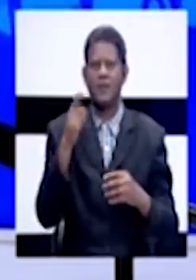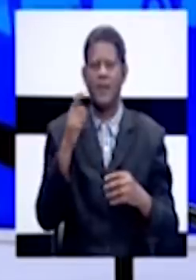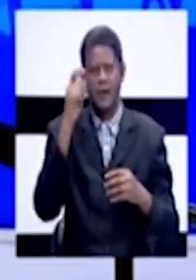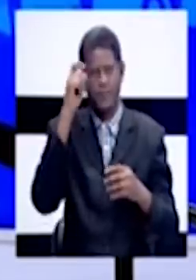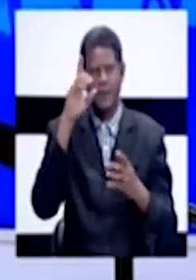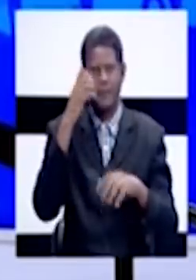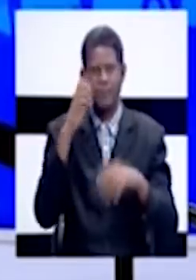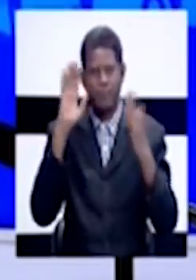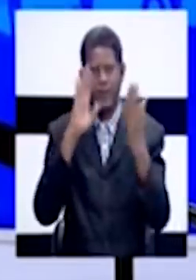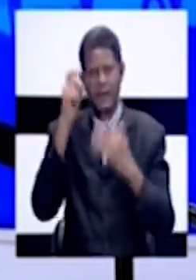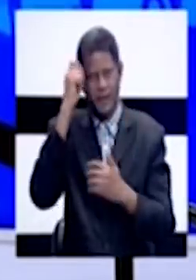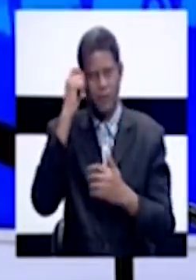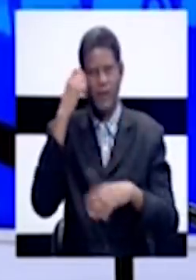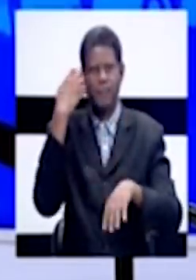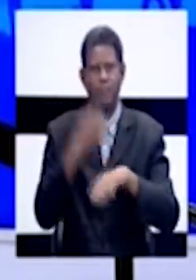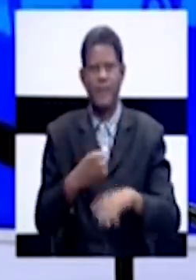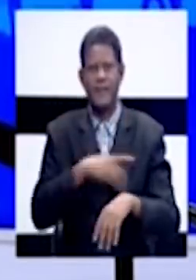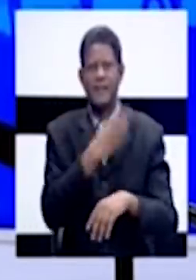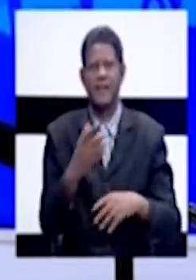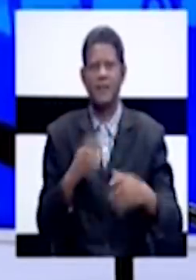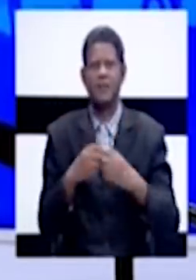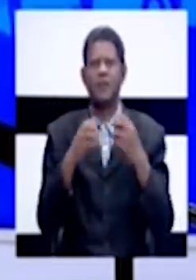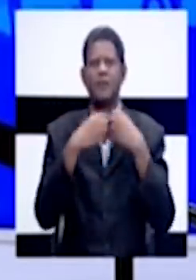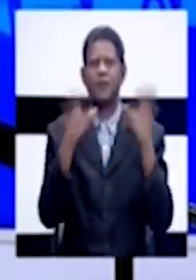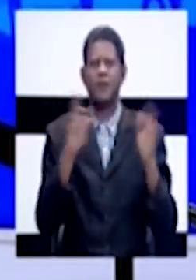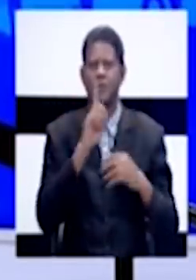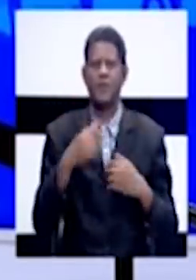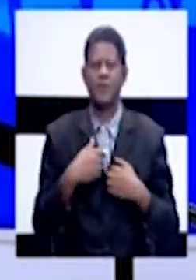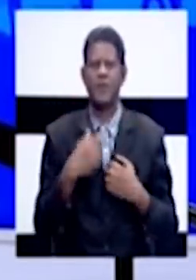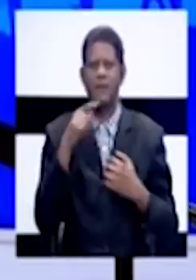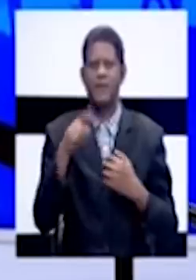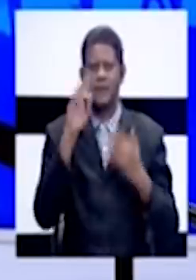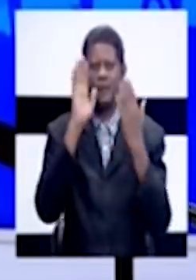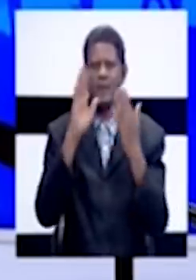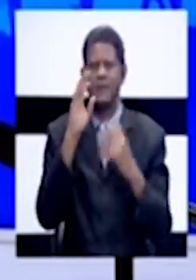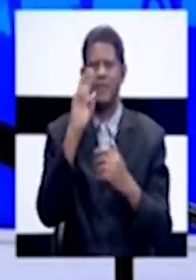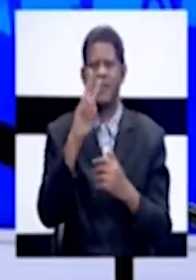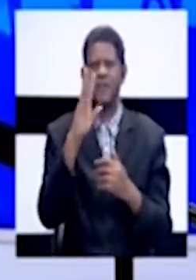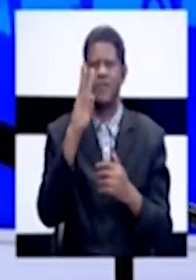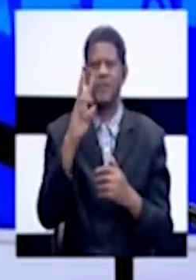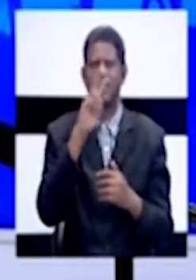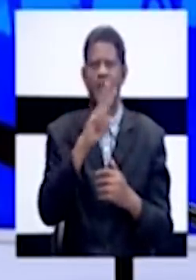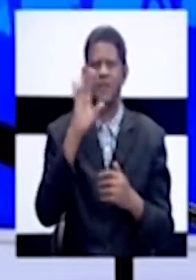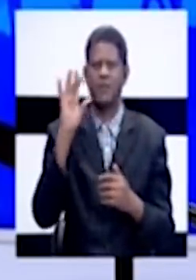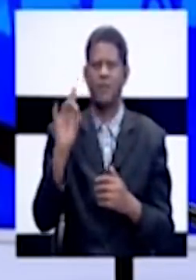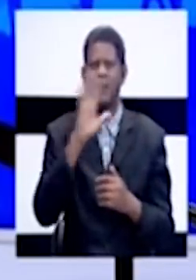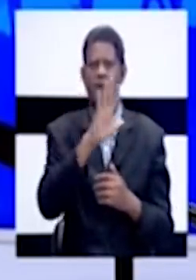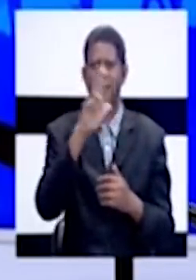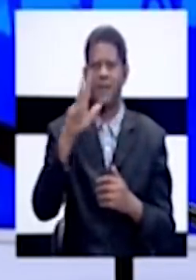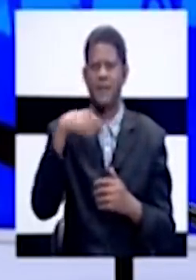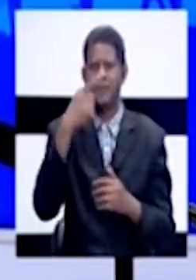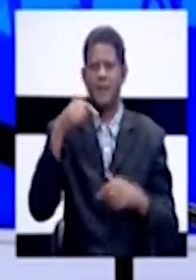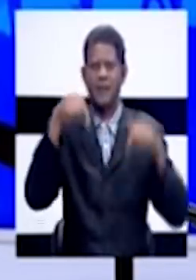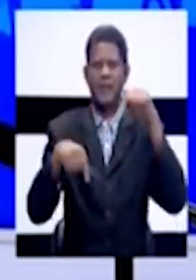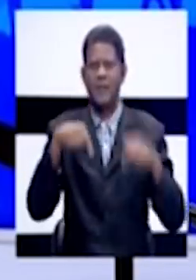عدوا سف زي بالكسارات شكيمو يبتاتن اللوم ابز غنبار اسران شدشتن اسران شمنتن حمسان سلستن زبهالو